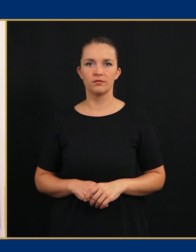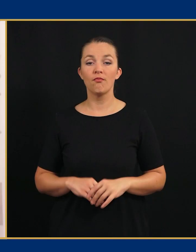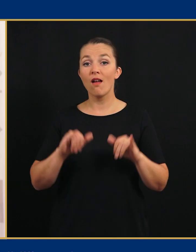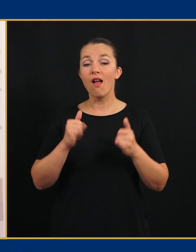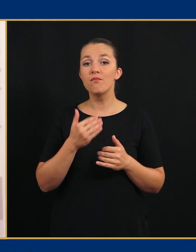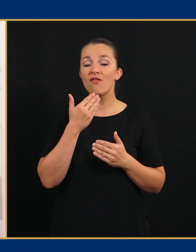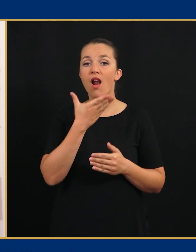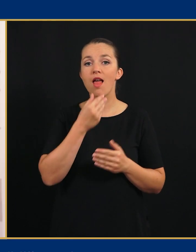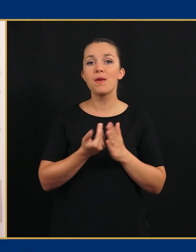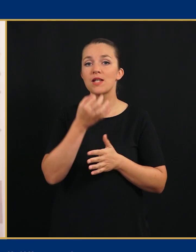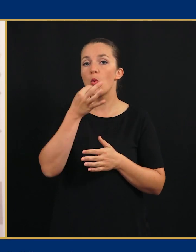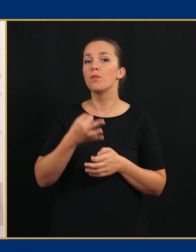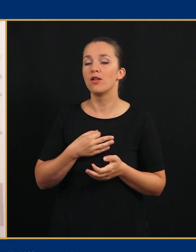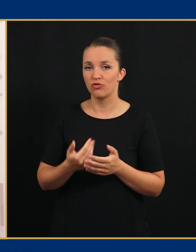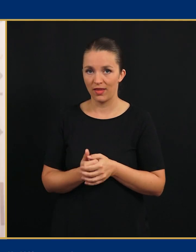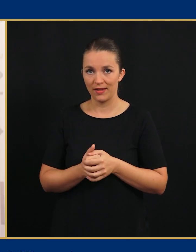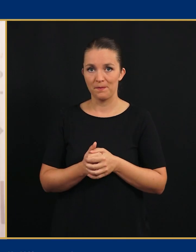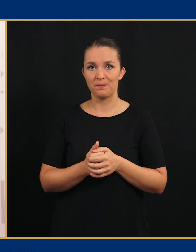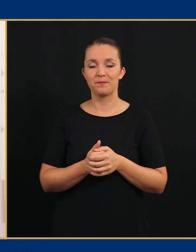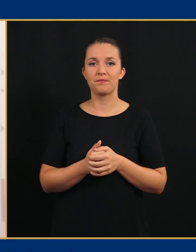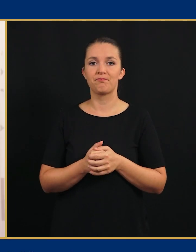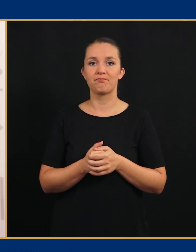Ja, hvala lepa za vprašanje.